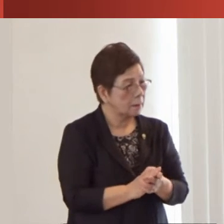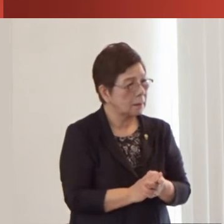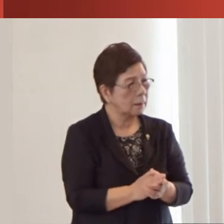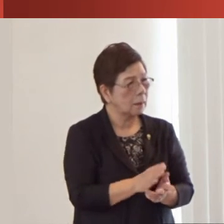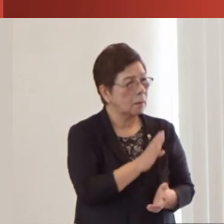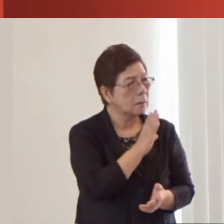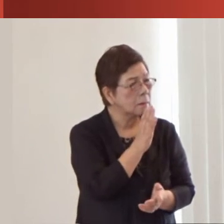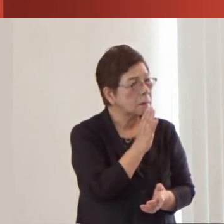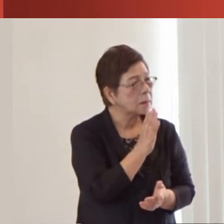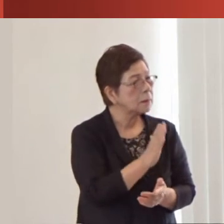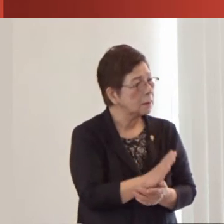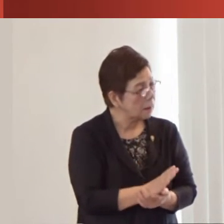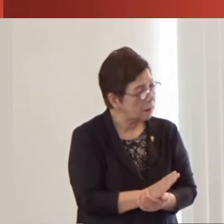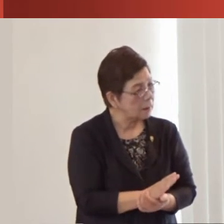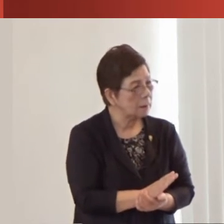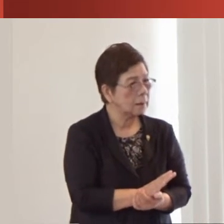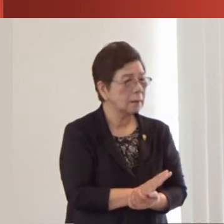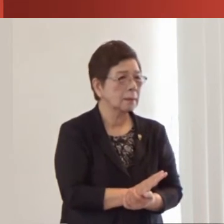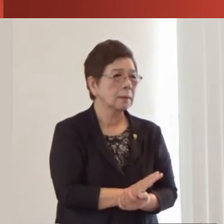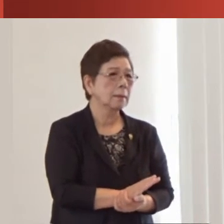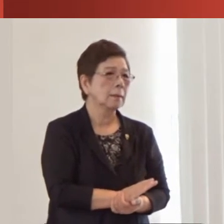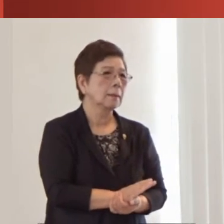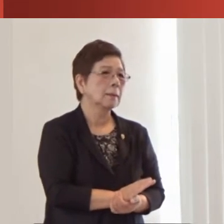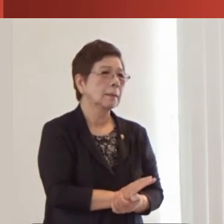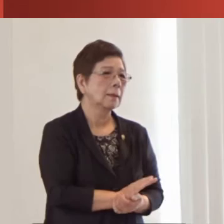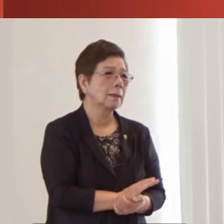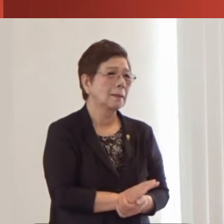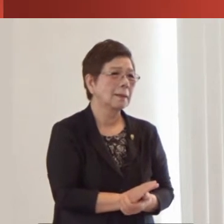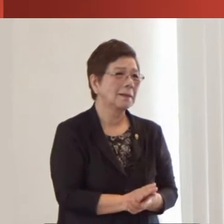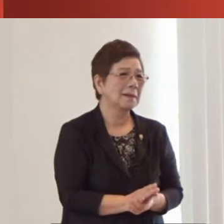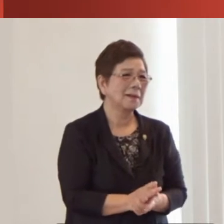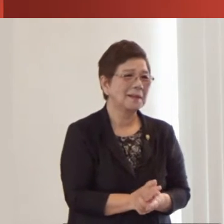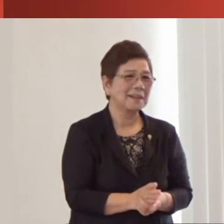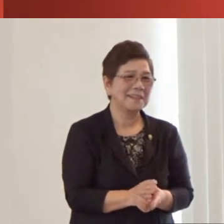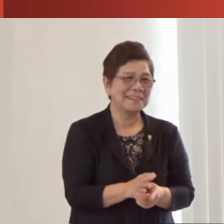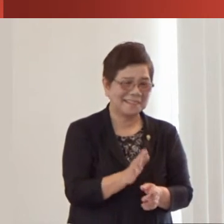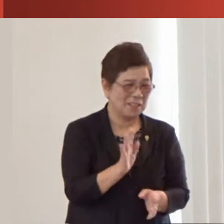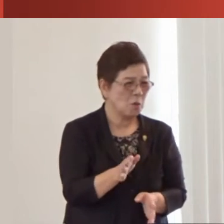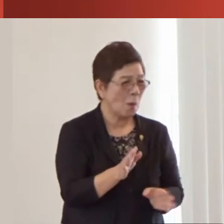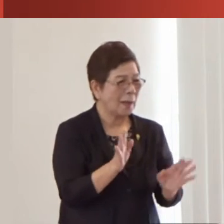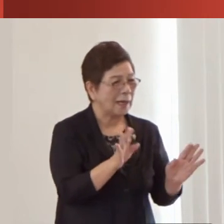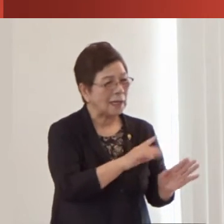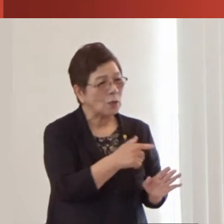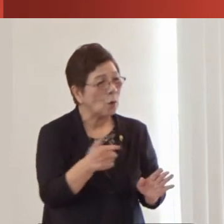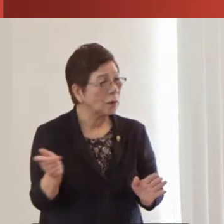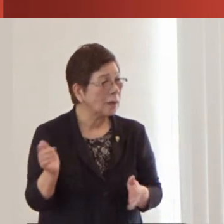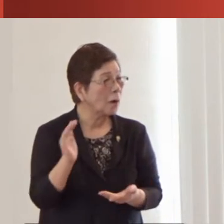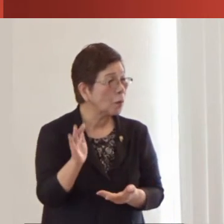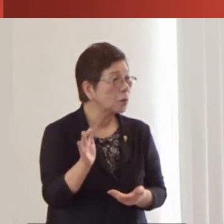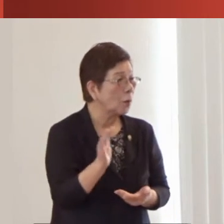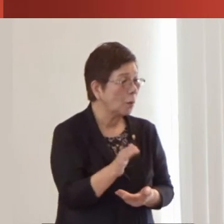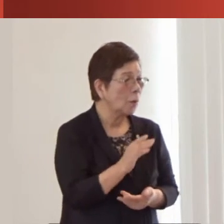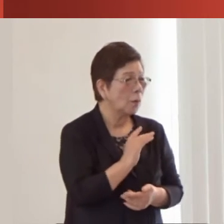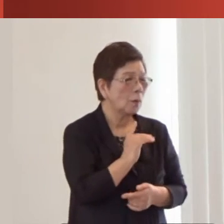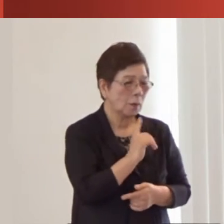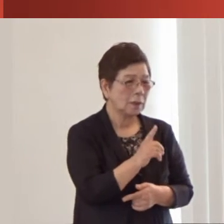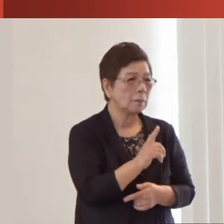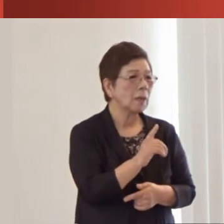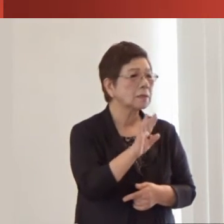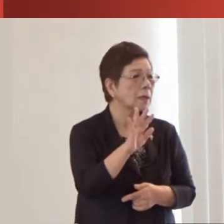ですよ。採点官として共にいるわけじゃないです。あ、また今日もやった、あ、また失敗、またあんなこと言ったってですね、そんなためにいるわけじゃない